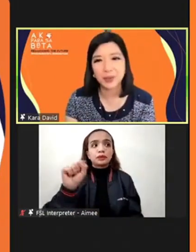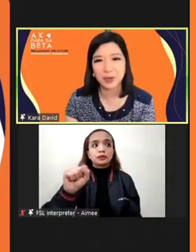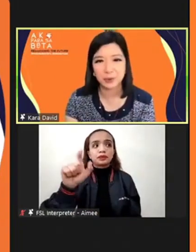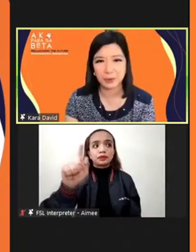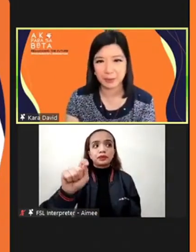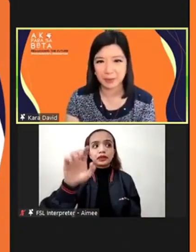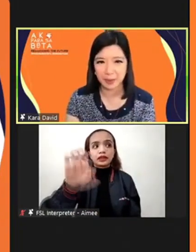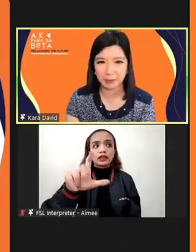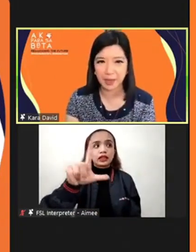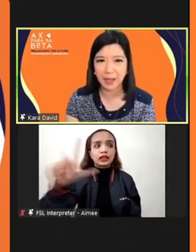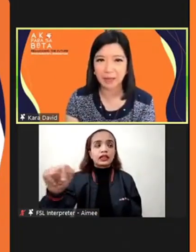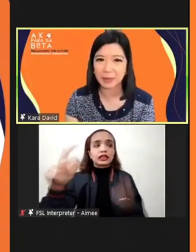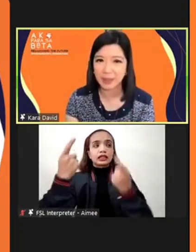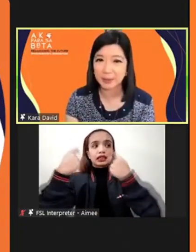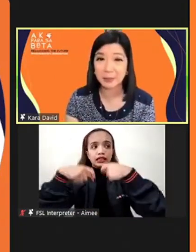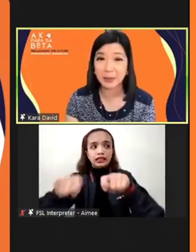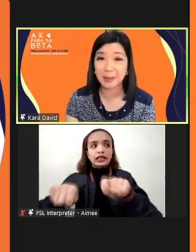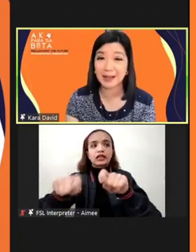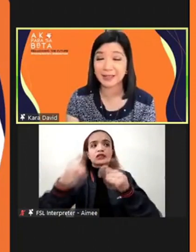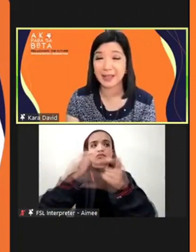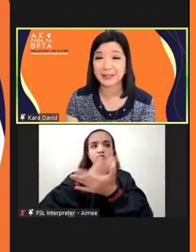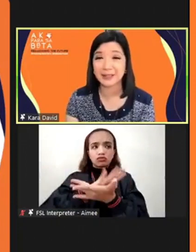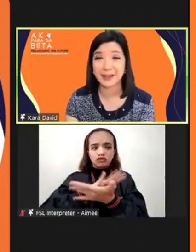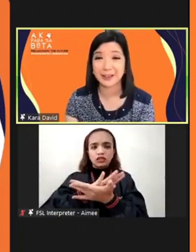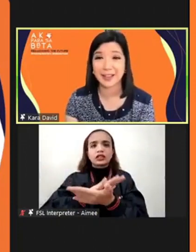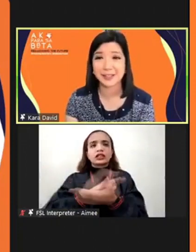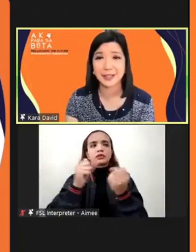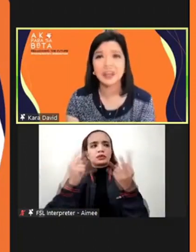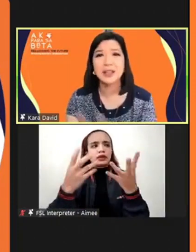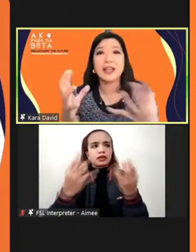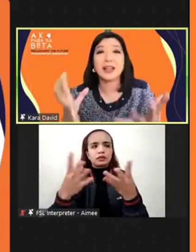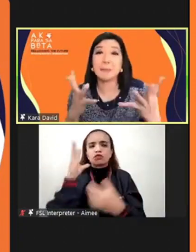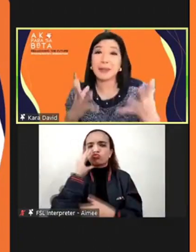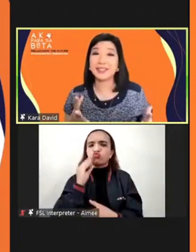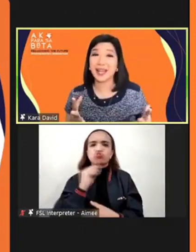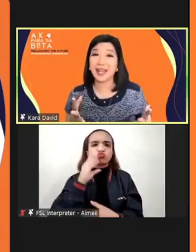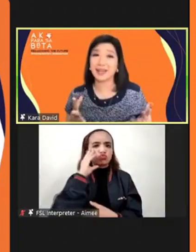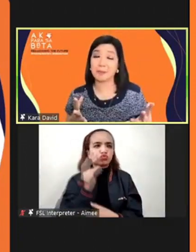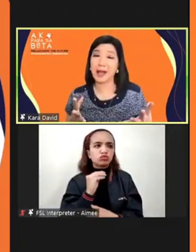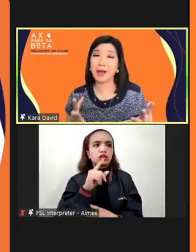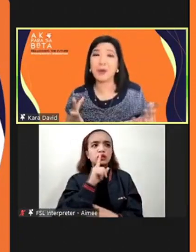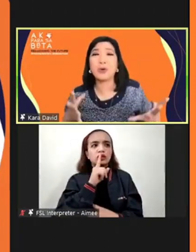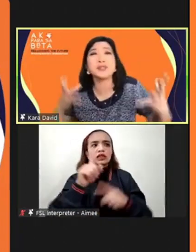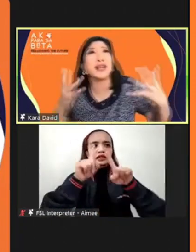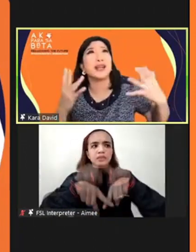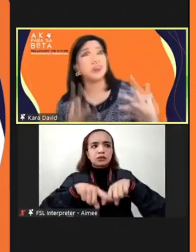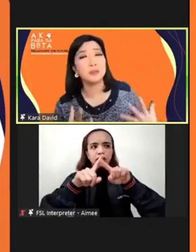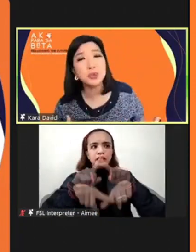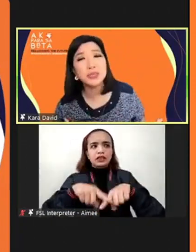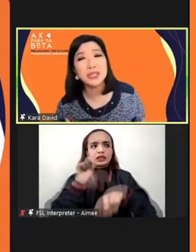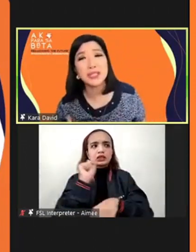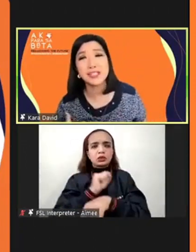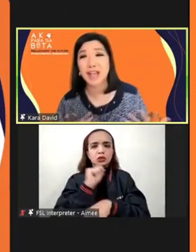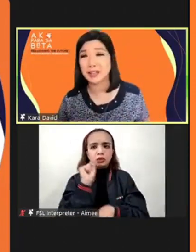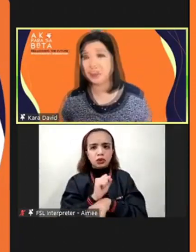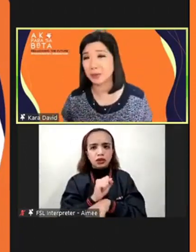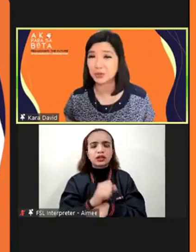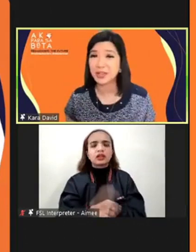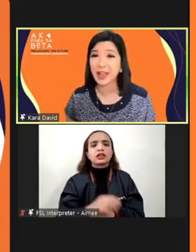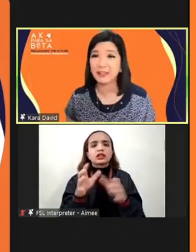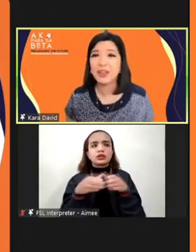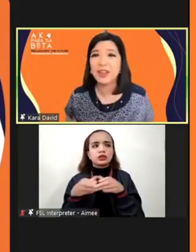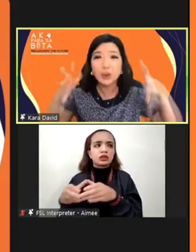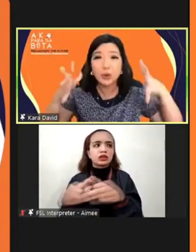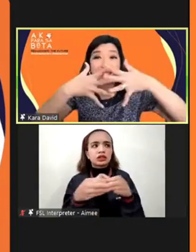sinusubok tayo ngayon ng pandemya at marami sa mga bagay na ating nararanasan nakadepende sa ating trabaho, sa ating community, sa ating